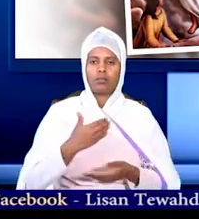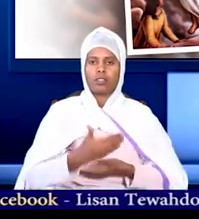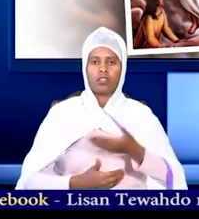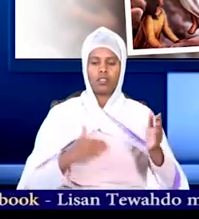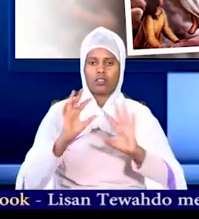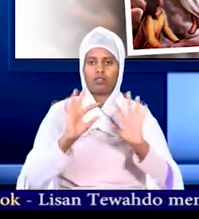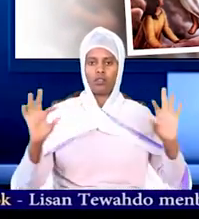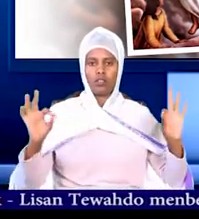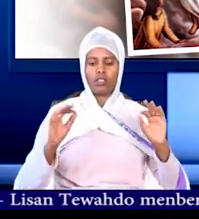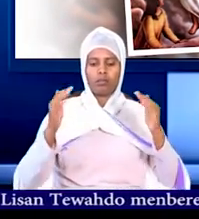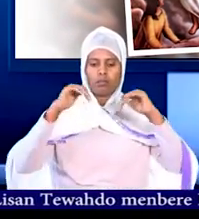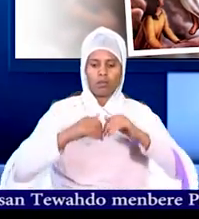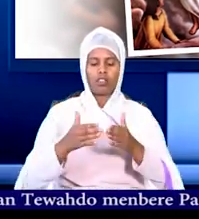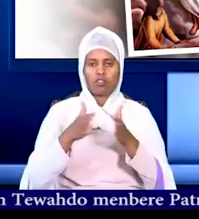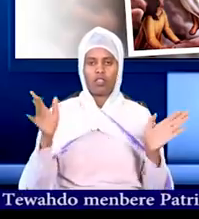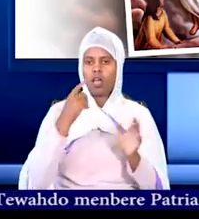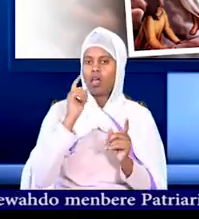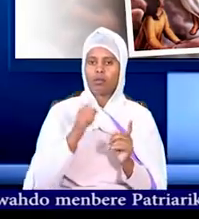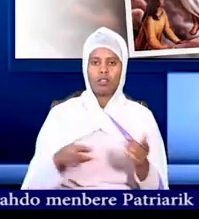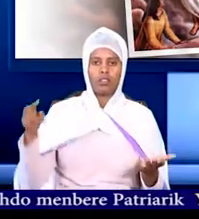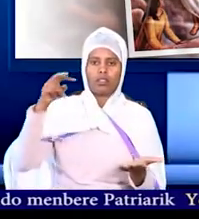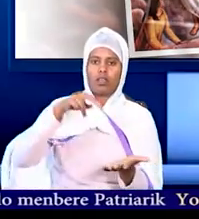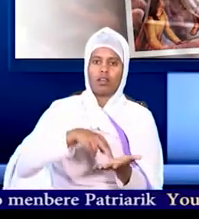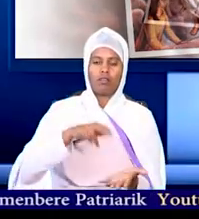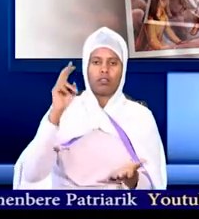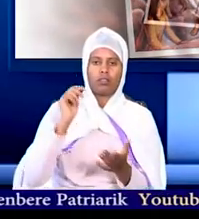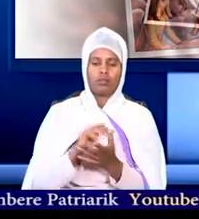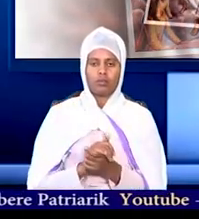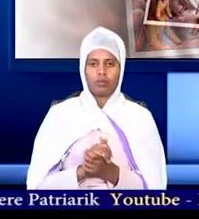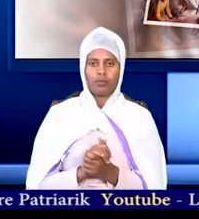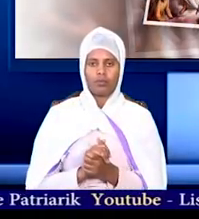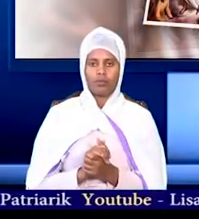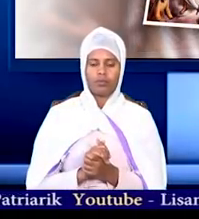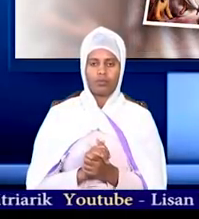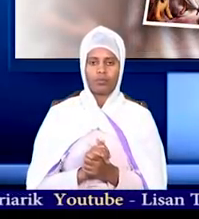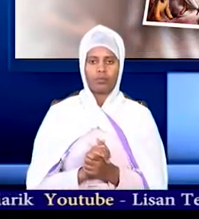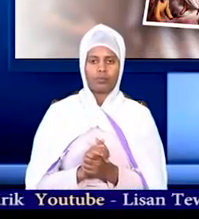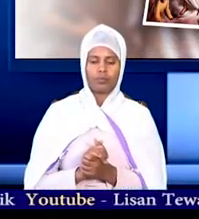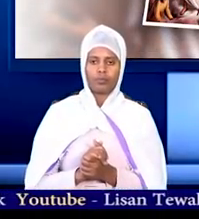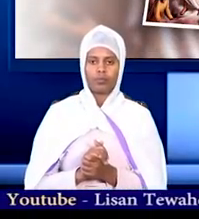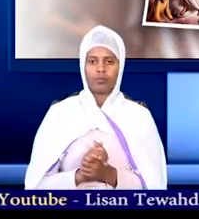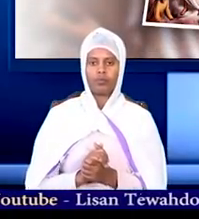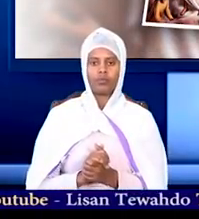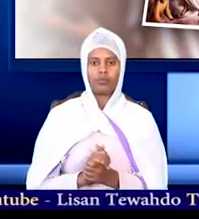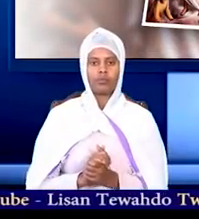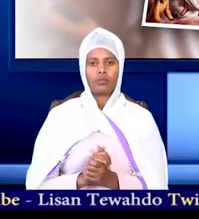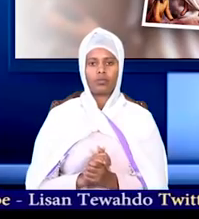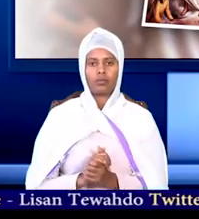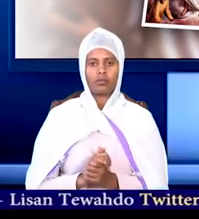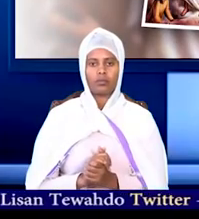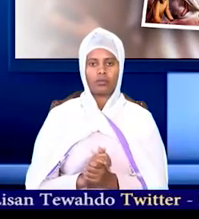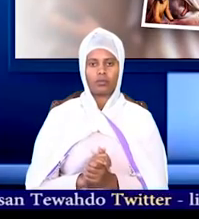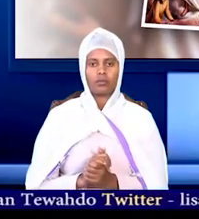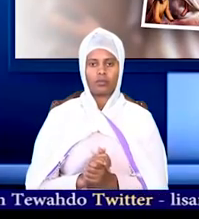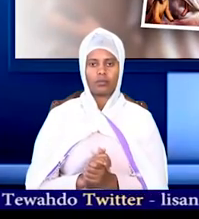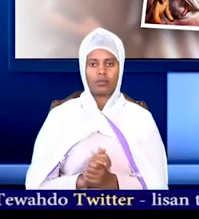መግነዝ ፍትሑለይ መቓብር ክፈትለይ ከይበለ ደቂሹ ከም ዝፀንሐ ብድድ በለ ወቀተሎ ፀሮ በድህርየኹ